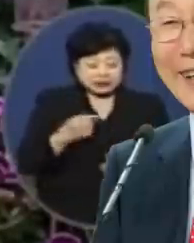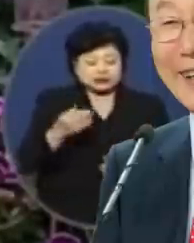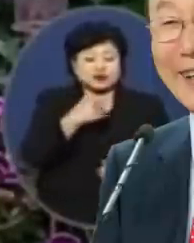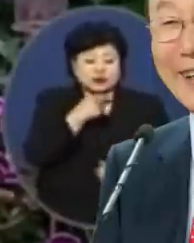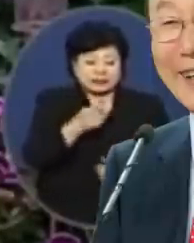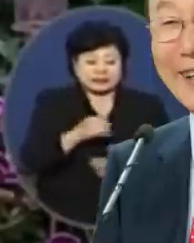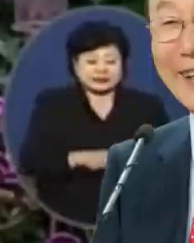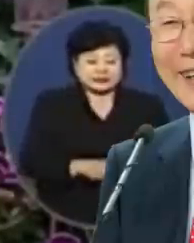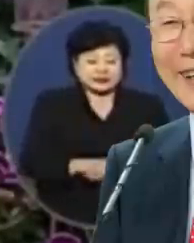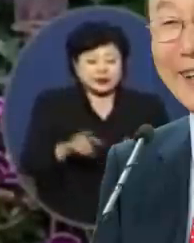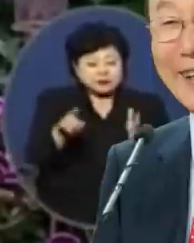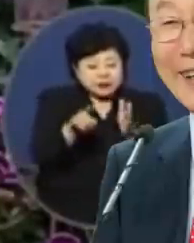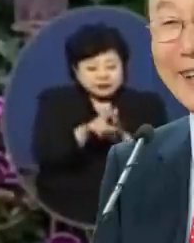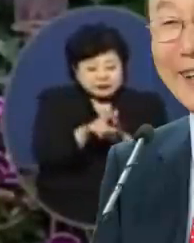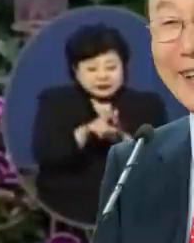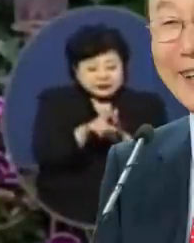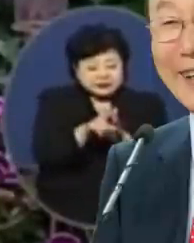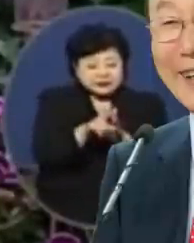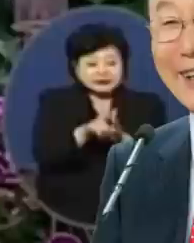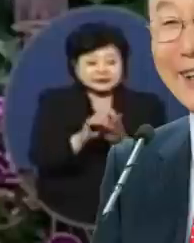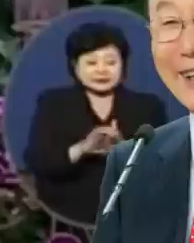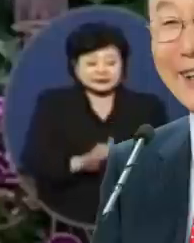원하는 것은 믿음은